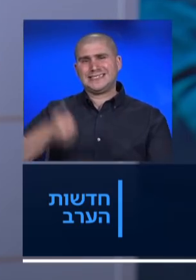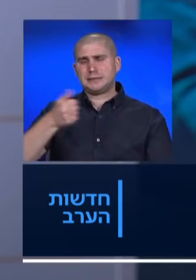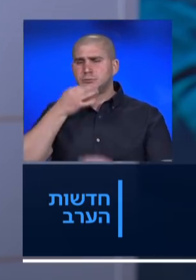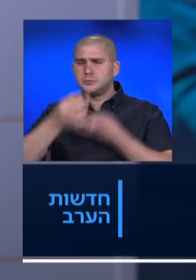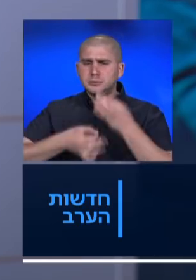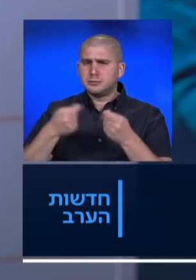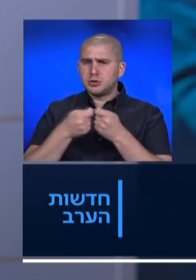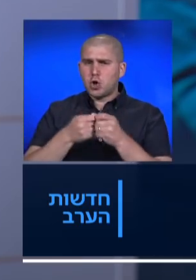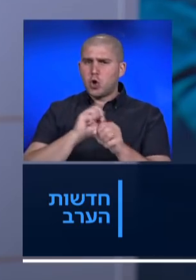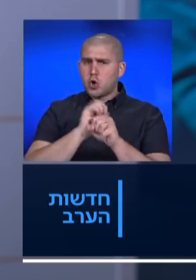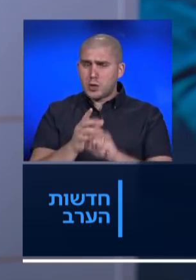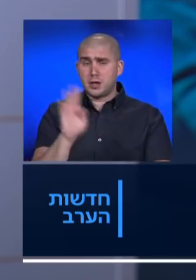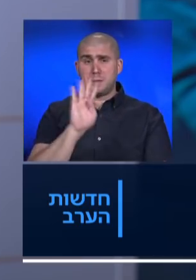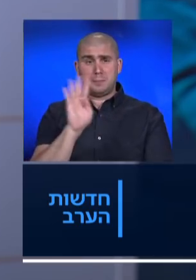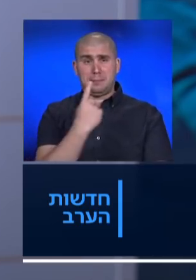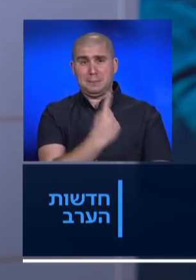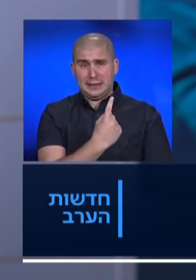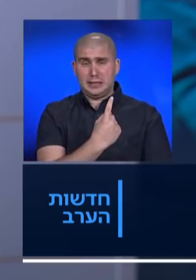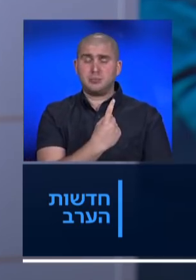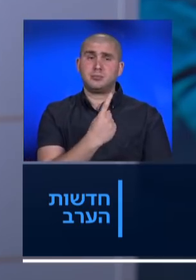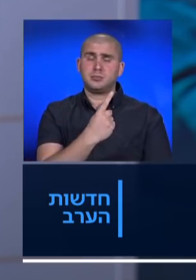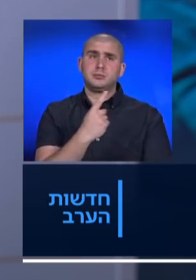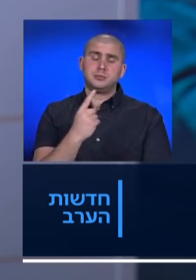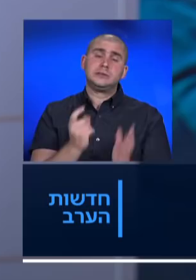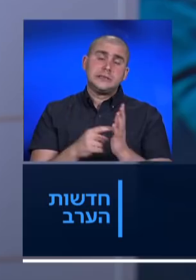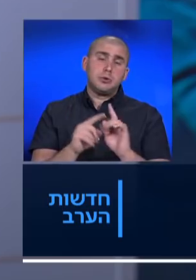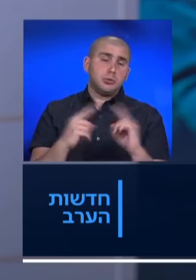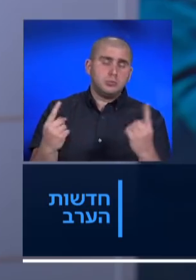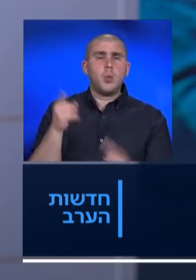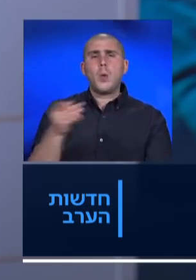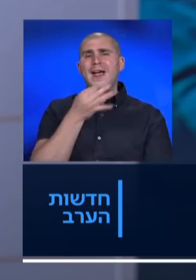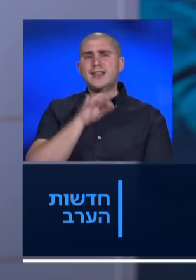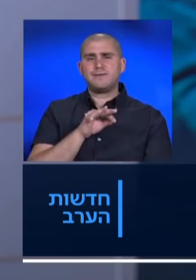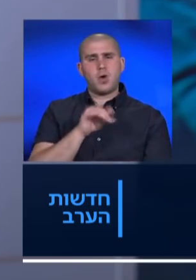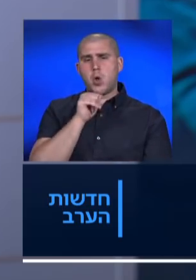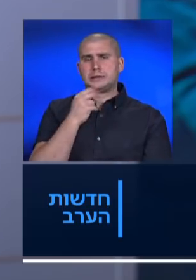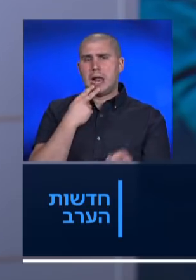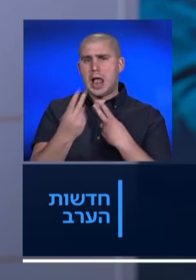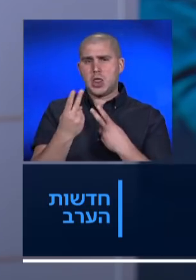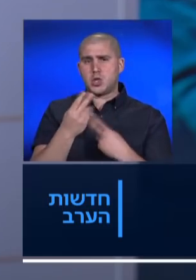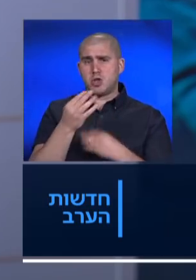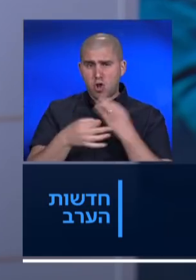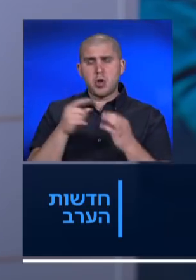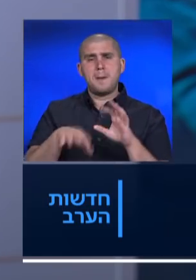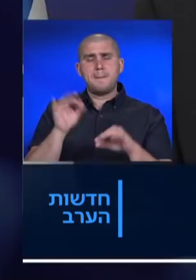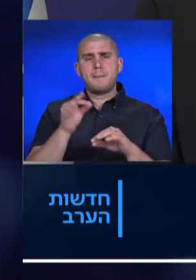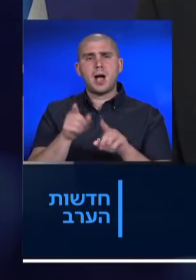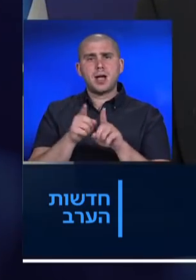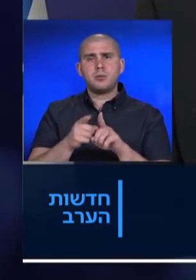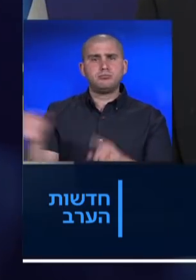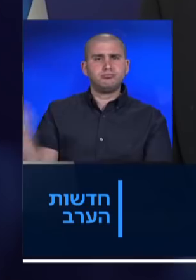בנימין נתניהו, שמסיבות כאלו ואחרות, העדיף לא להשיב בעצמו לשאלות האלה, בחר להעלות את מנכ"ל משרד